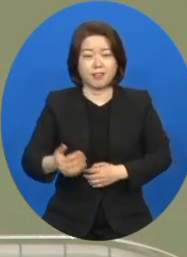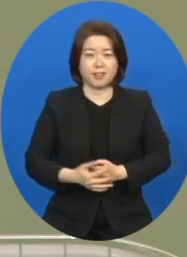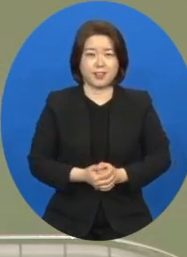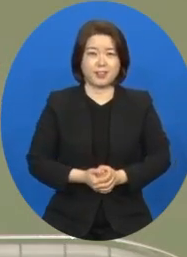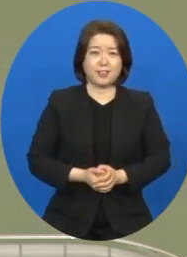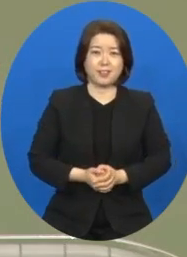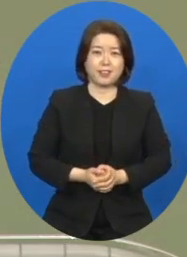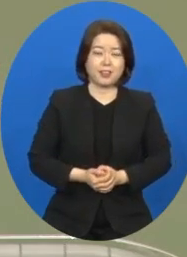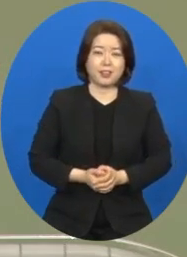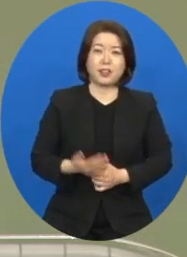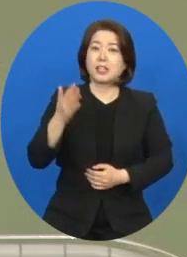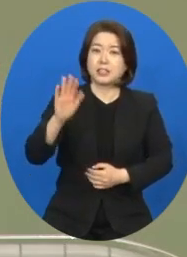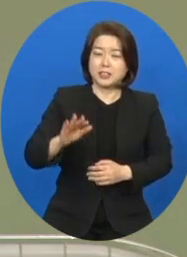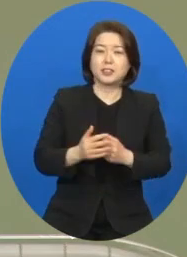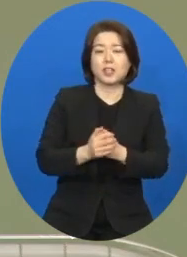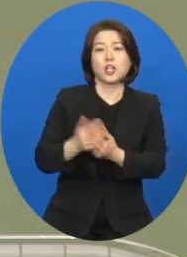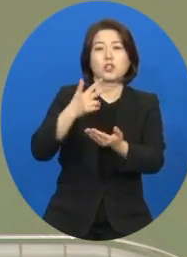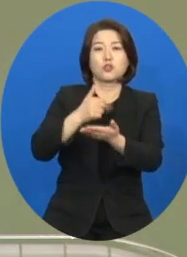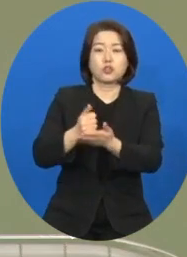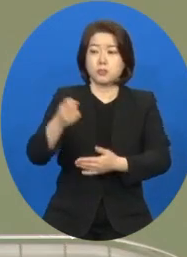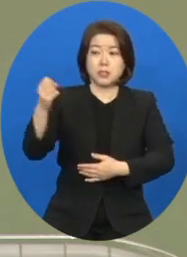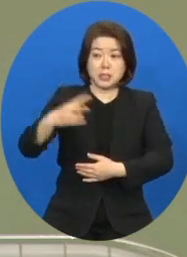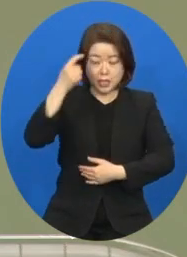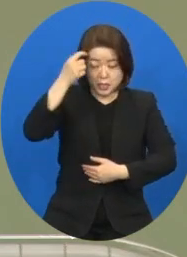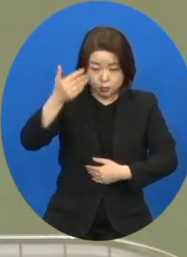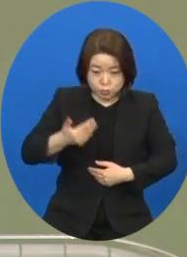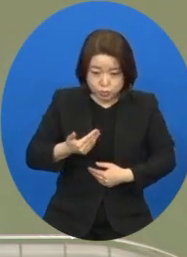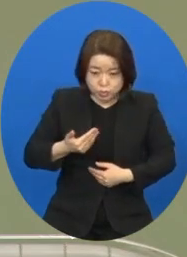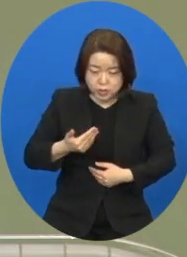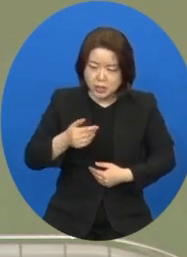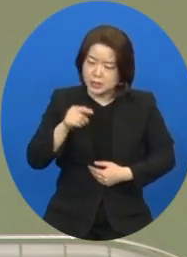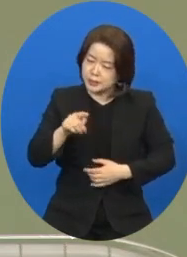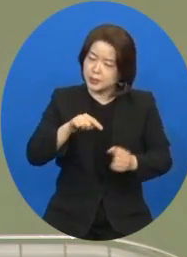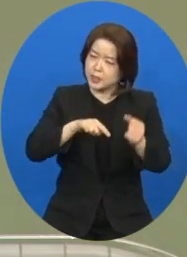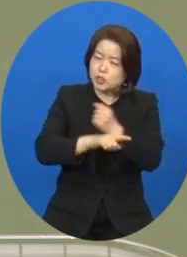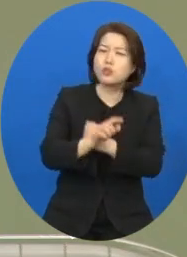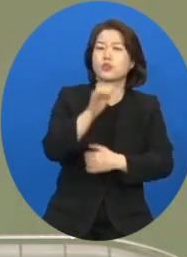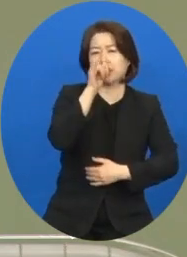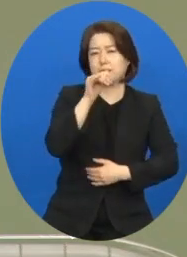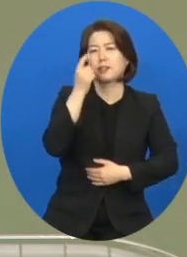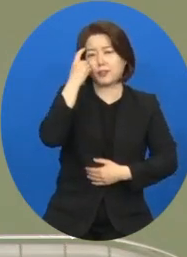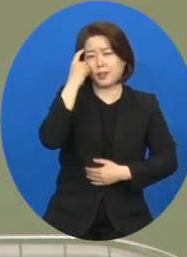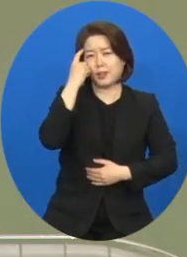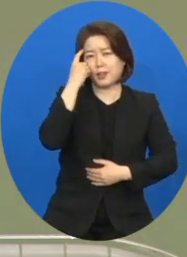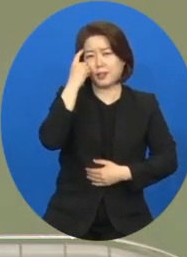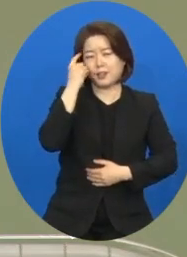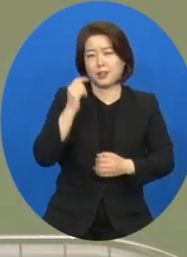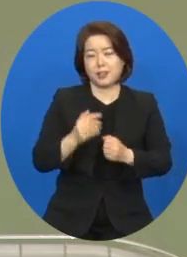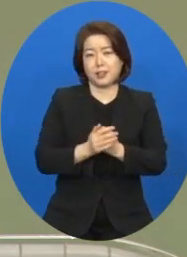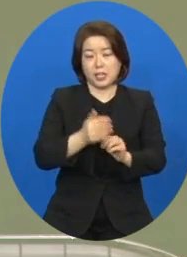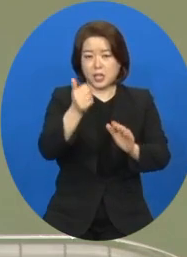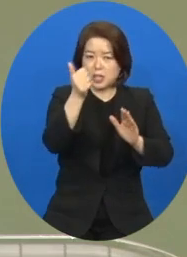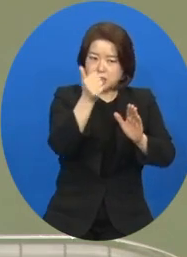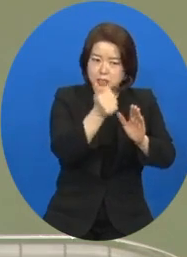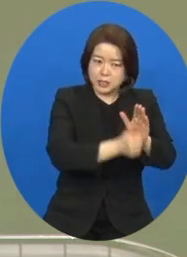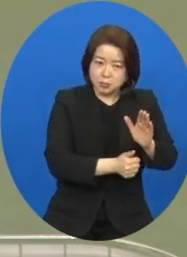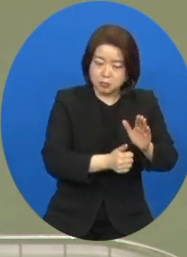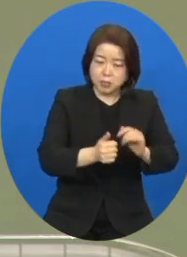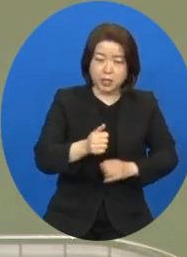근데 주님이 다시 물으시는 데는 이유가 있을 거 아니겠어요? 실패한다고 안 할